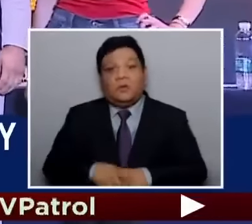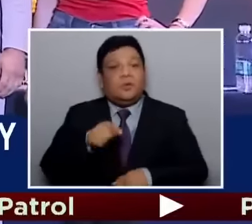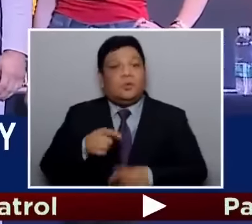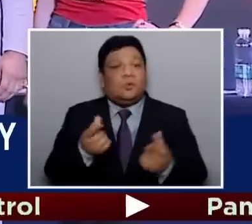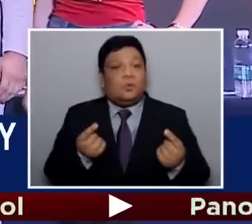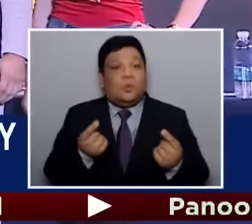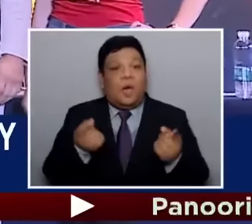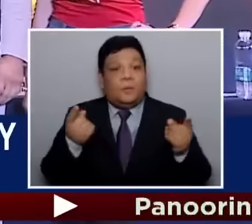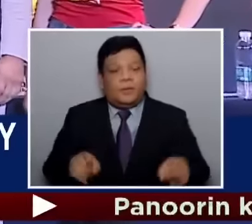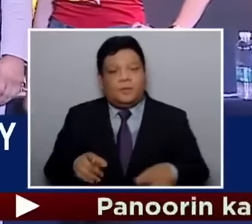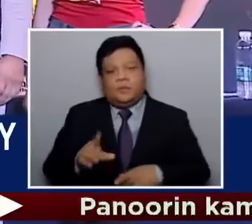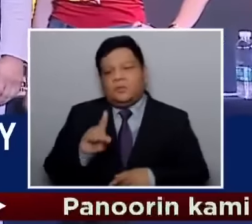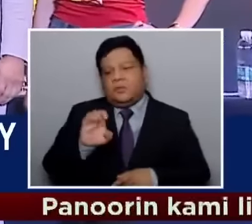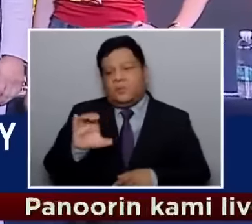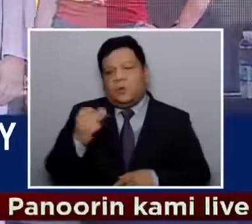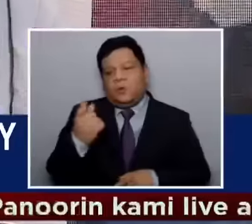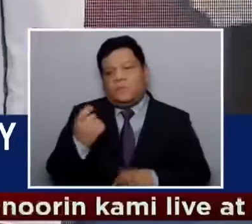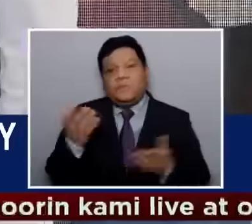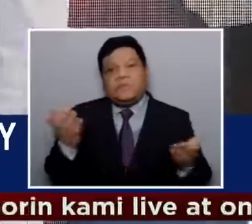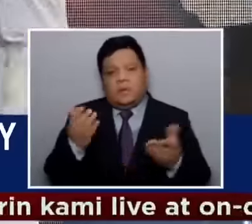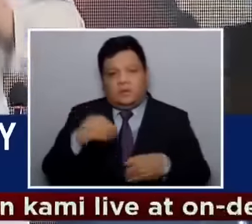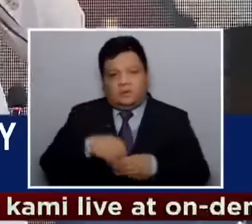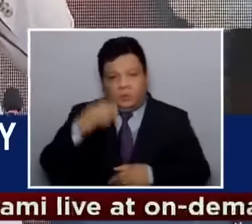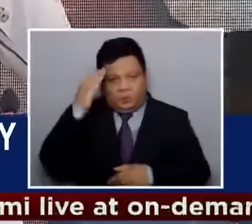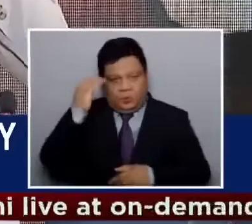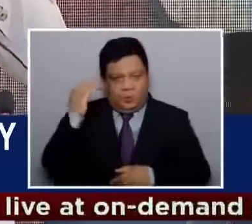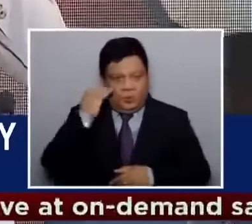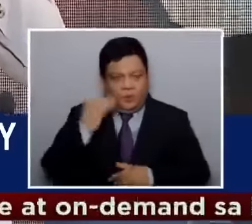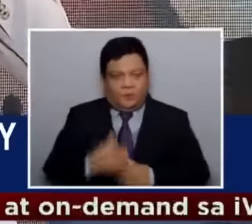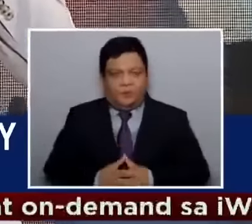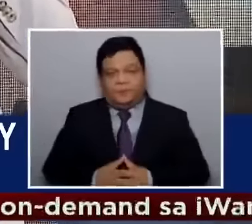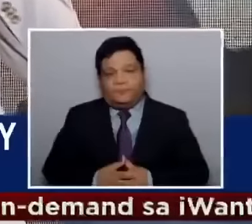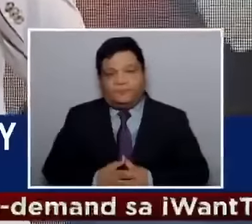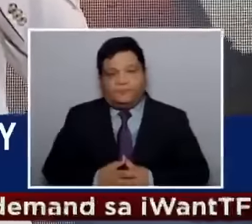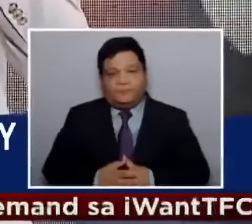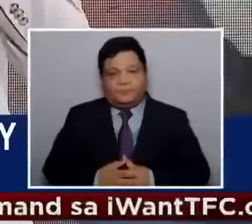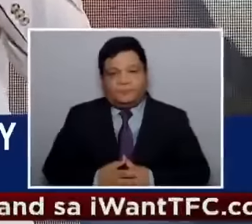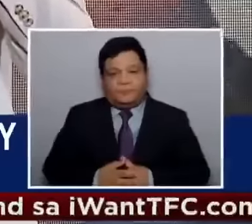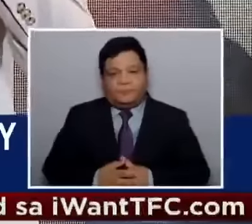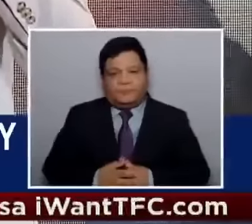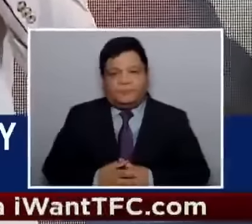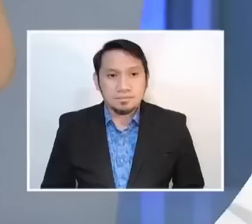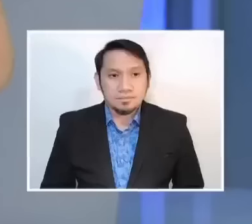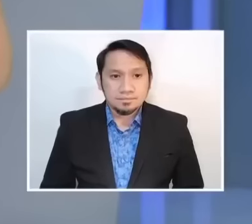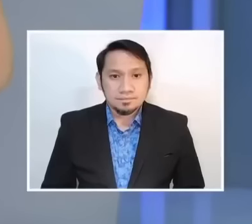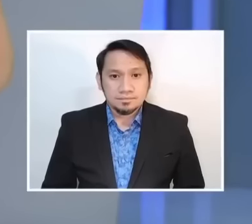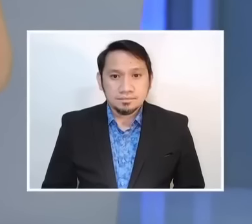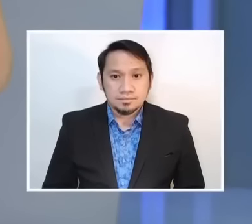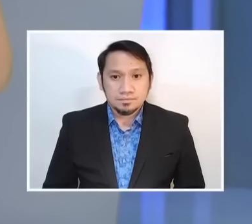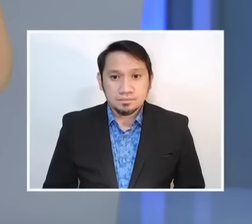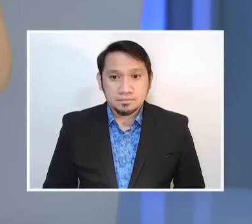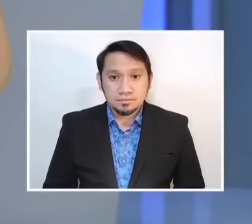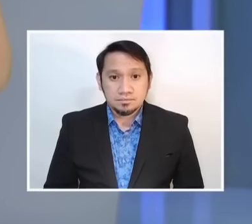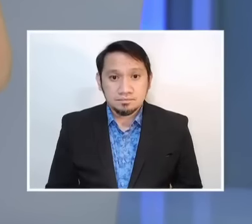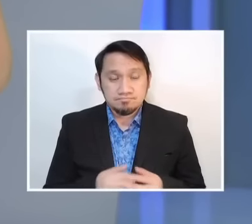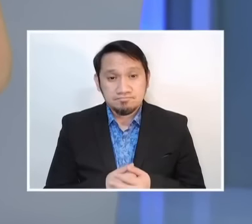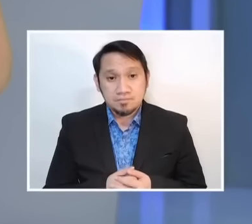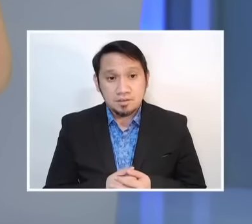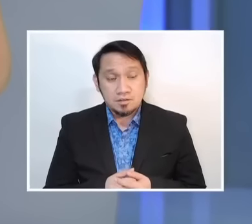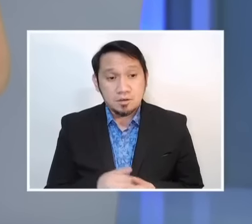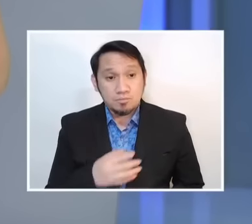December 11 sa South Korea. Diane Castillejo, ABS-CBN News. Sinalakay ng pulisya